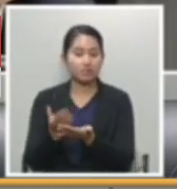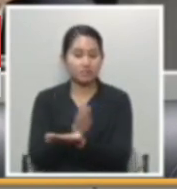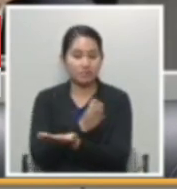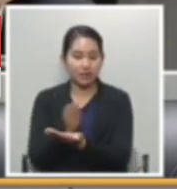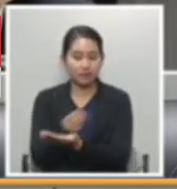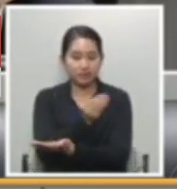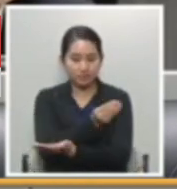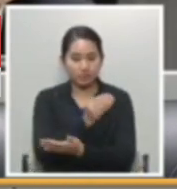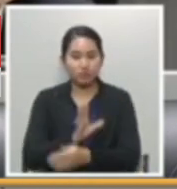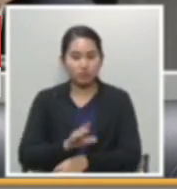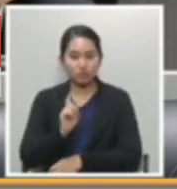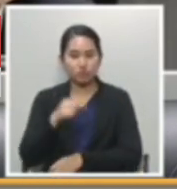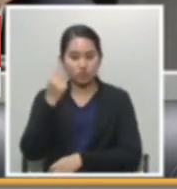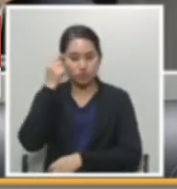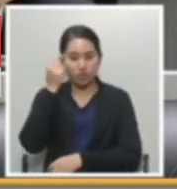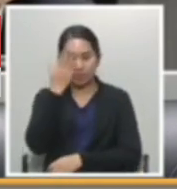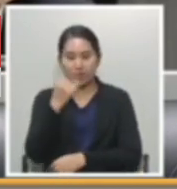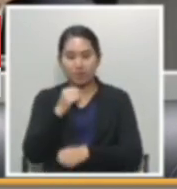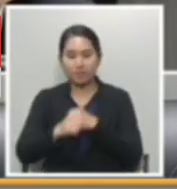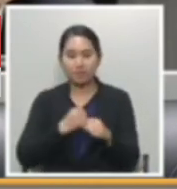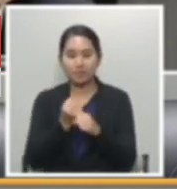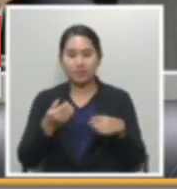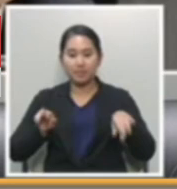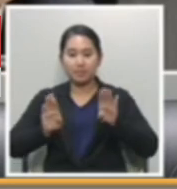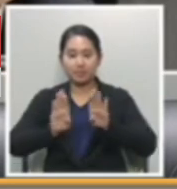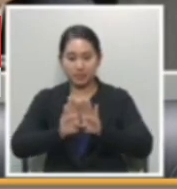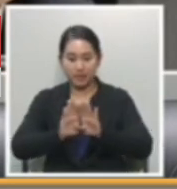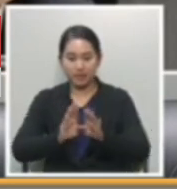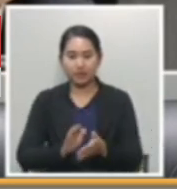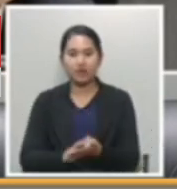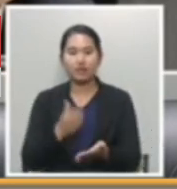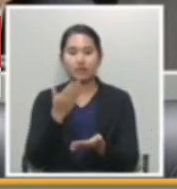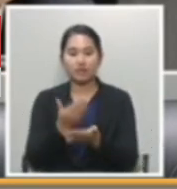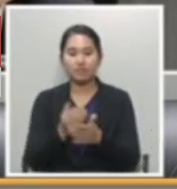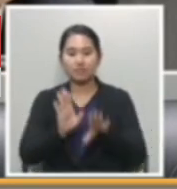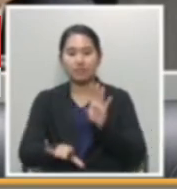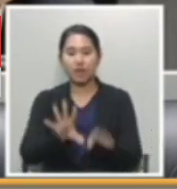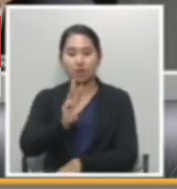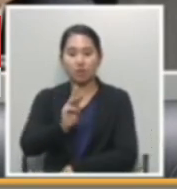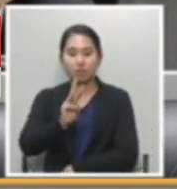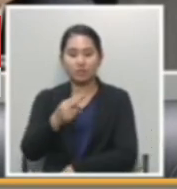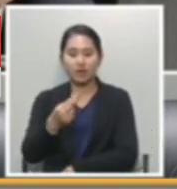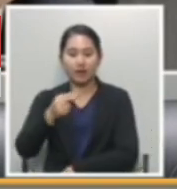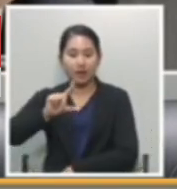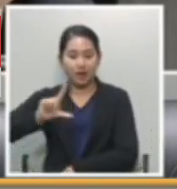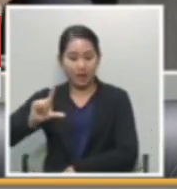น่าจะรู้แล้วนะครับมันปิดปีงบประมาณไปแล้วไม่ต่ำกว่า 60,000 ล้านบาทของปี